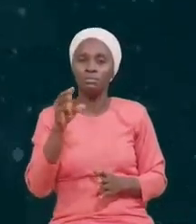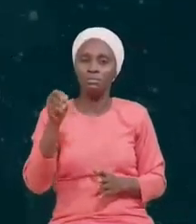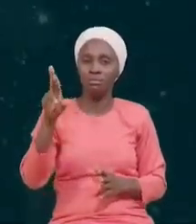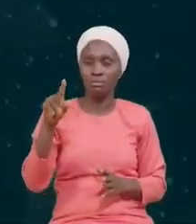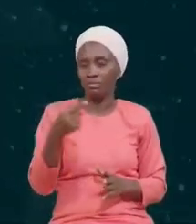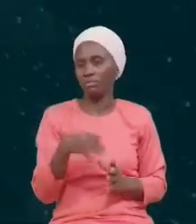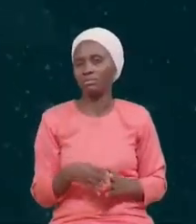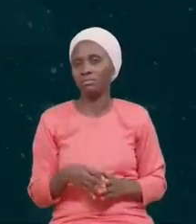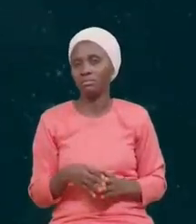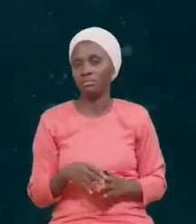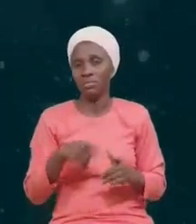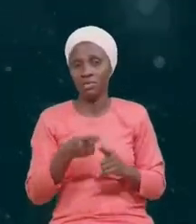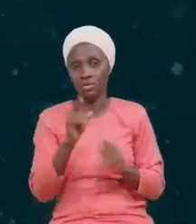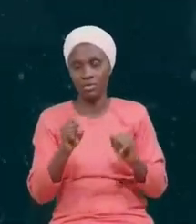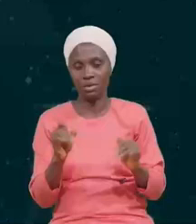qui est